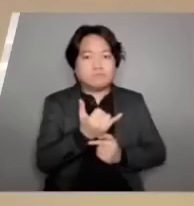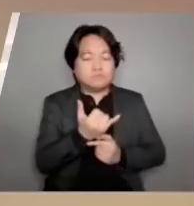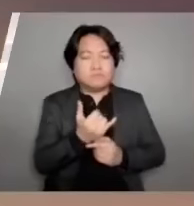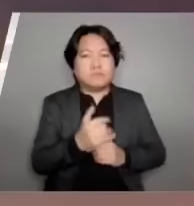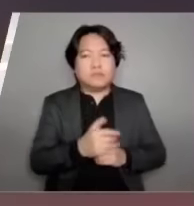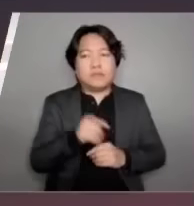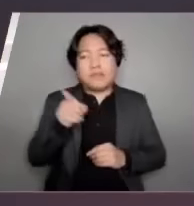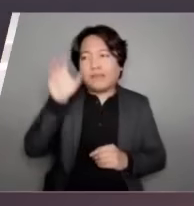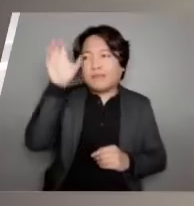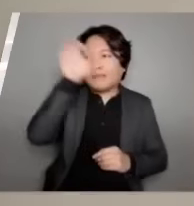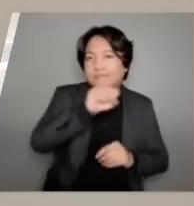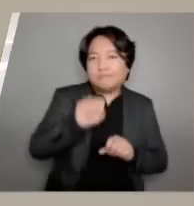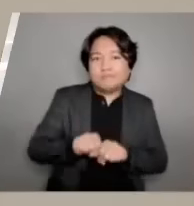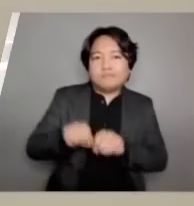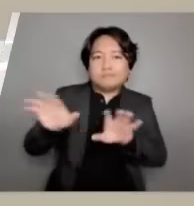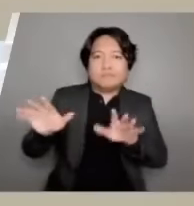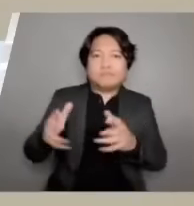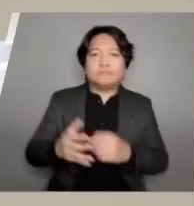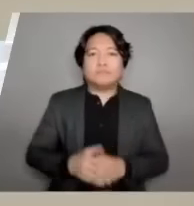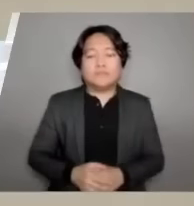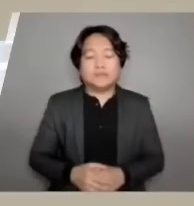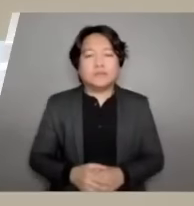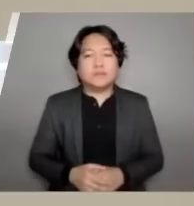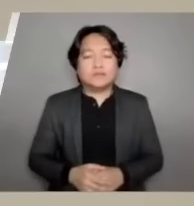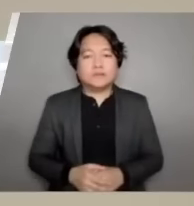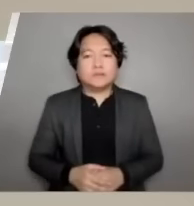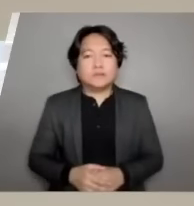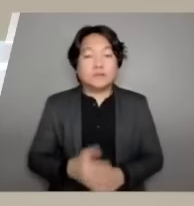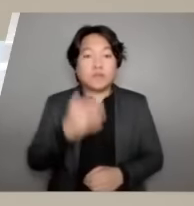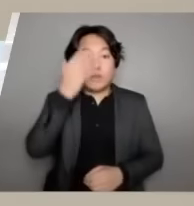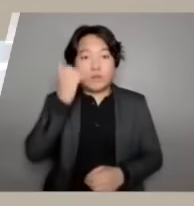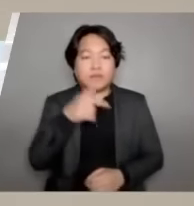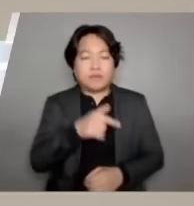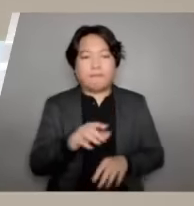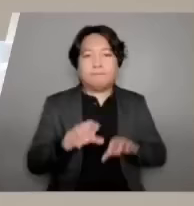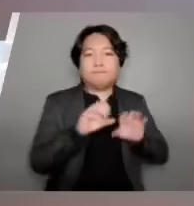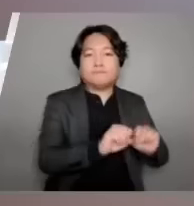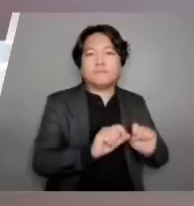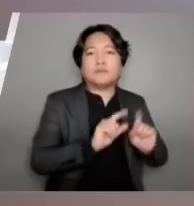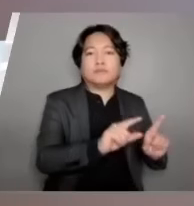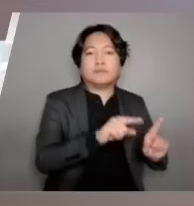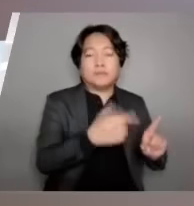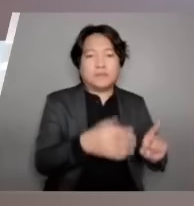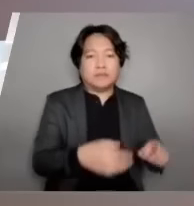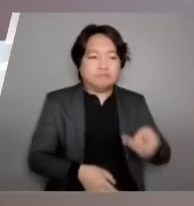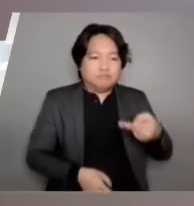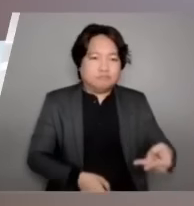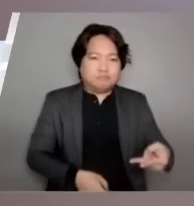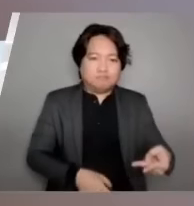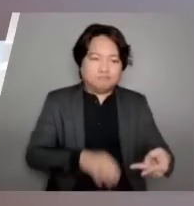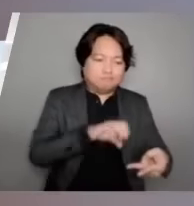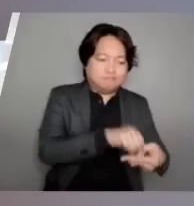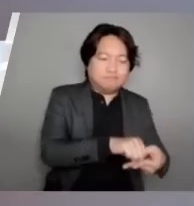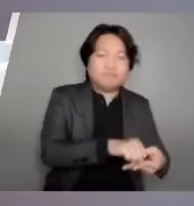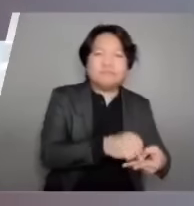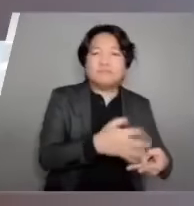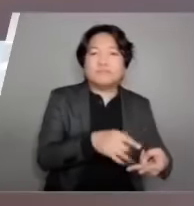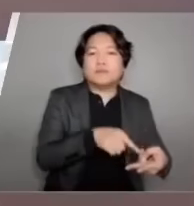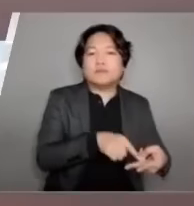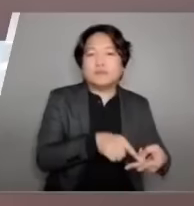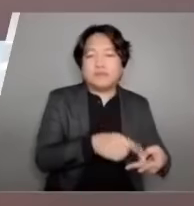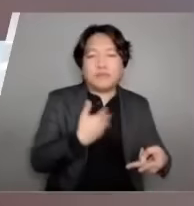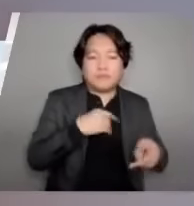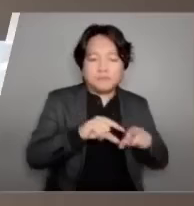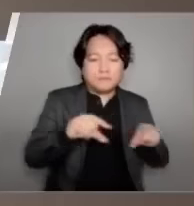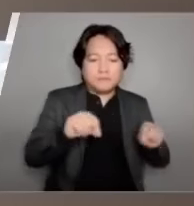videong ito ang mga sandali matapos madakip ang sospek. Makikitang nakadapa na siya at hawak na ng operatiba ang sachet ng